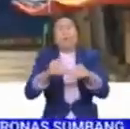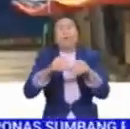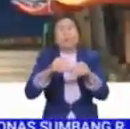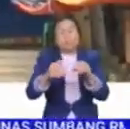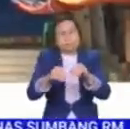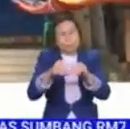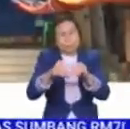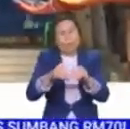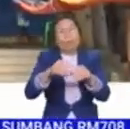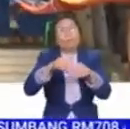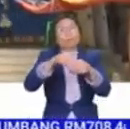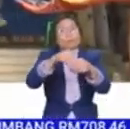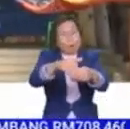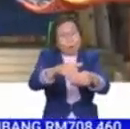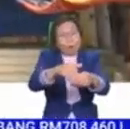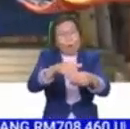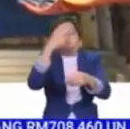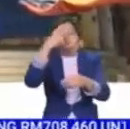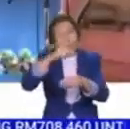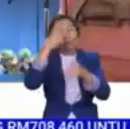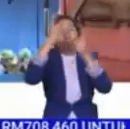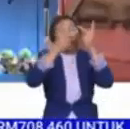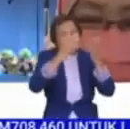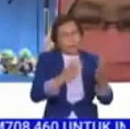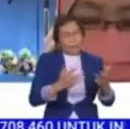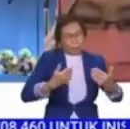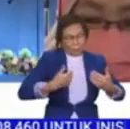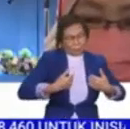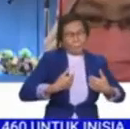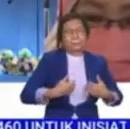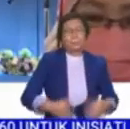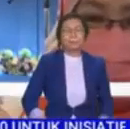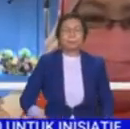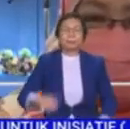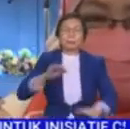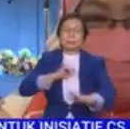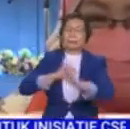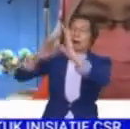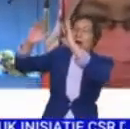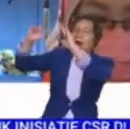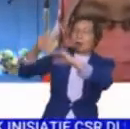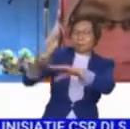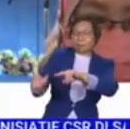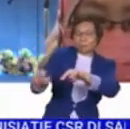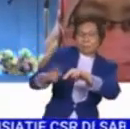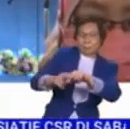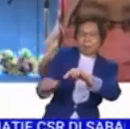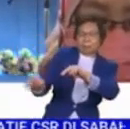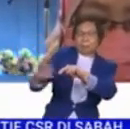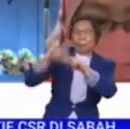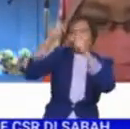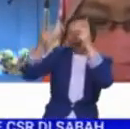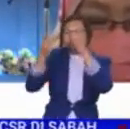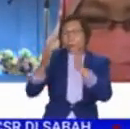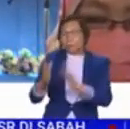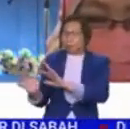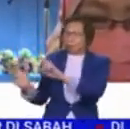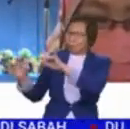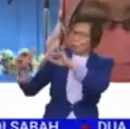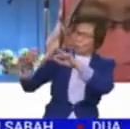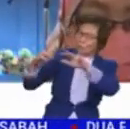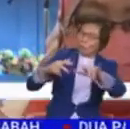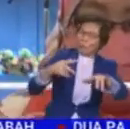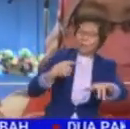adalah Hai Bisa juga mengharapkan dalam keadaan penambahan kehadiran pancungan ini kita